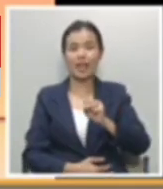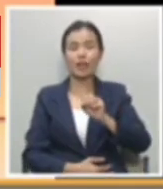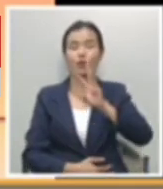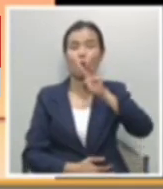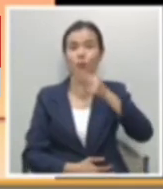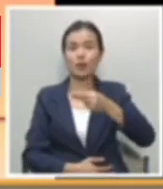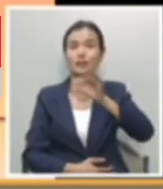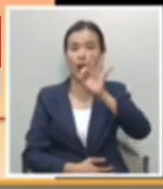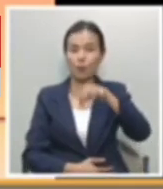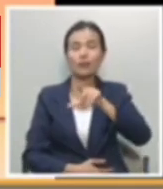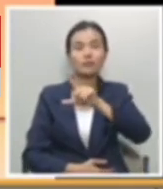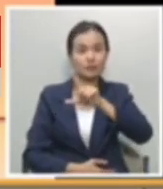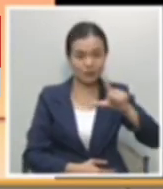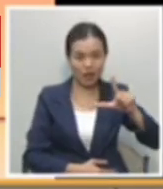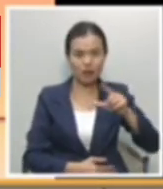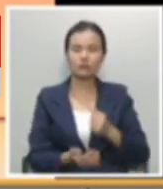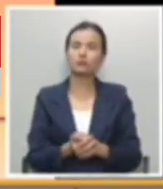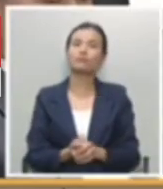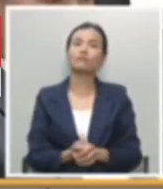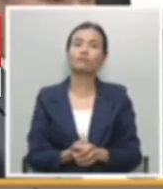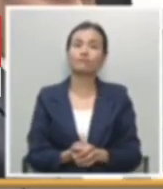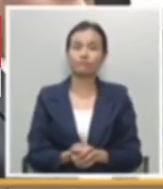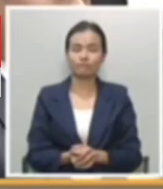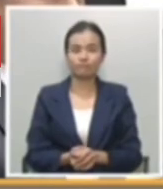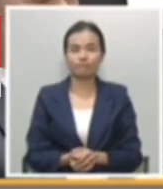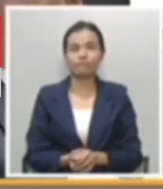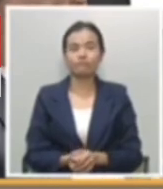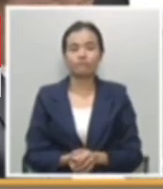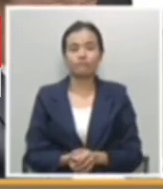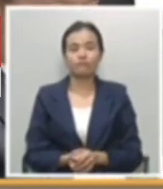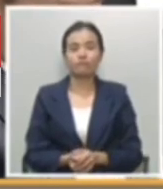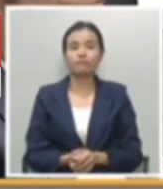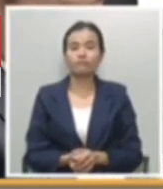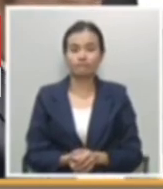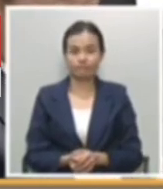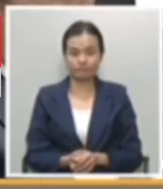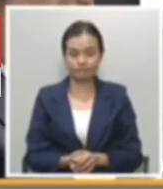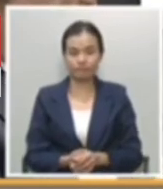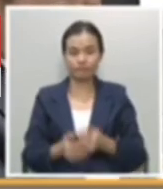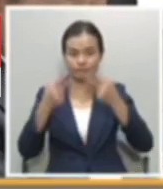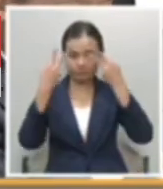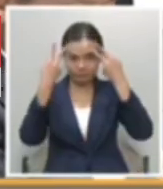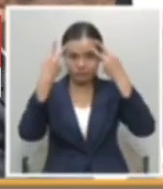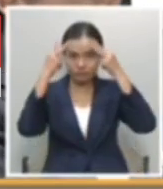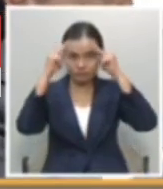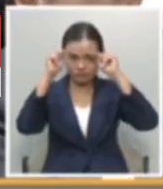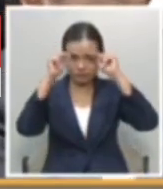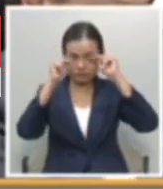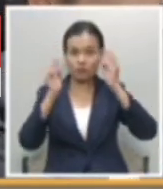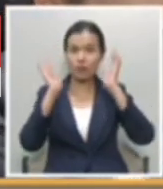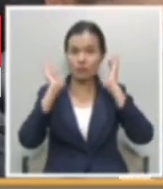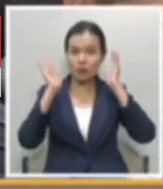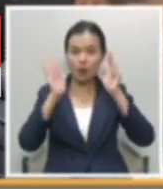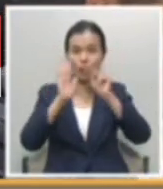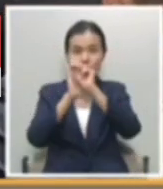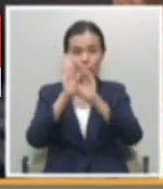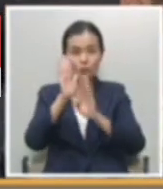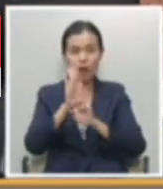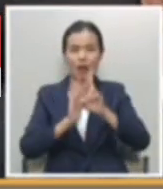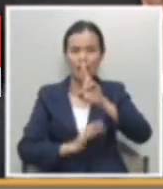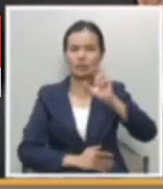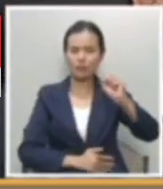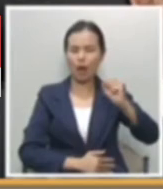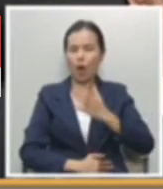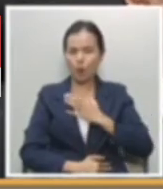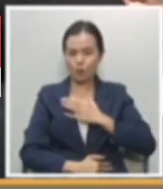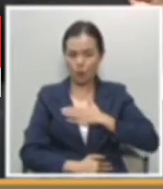469,000 ล้านบาทท่านประธานครับวันที่พระท่านนายกรัฐมนตรีครับแถลงนโยบายต่อรัฐสภาผมจำ